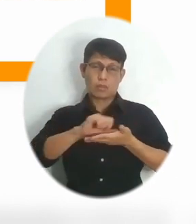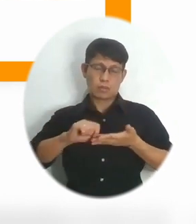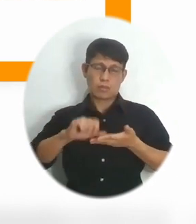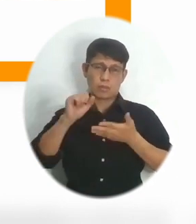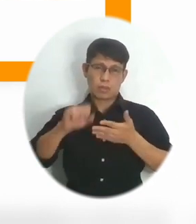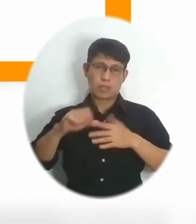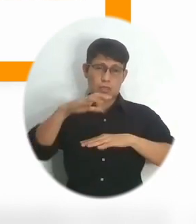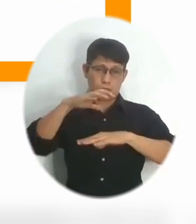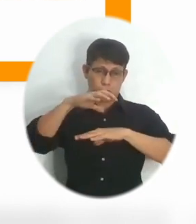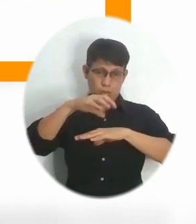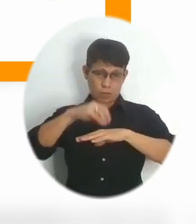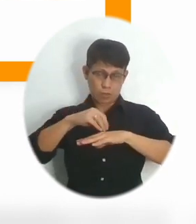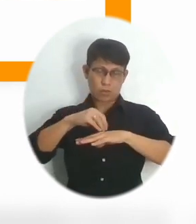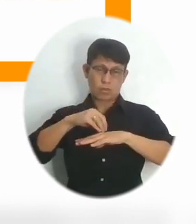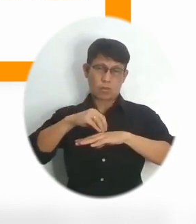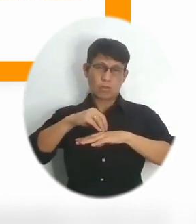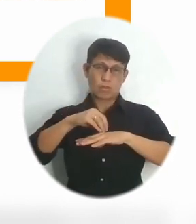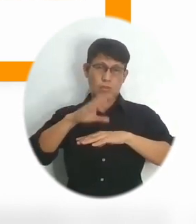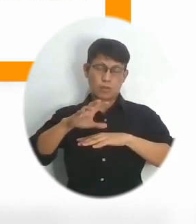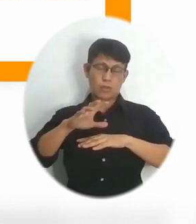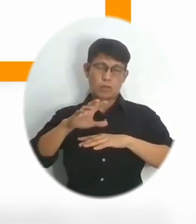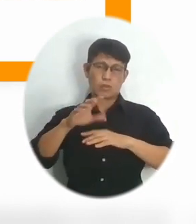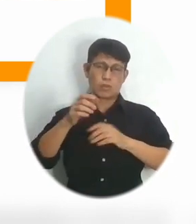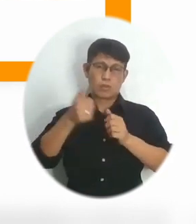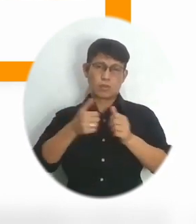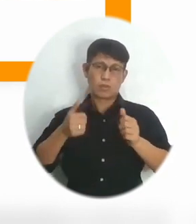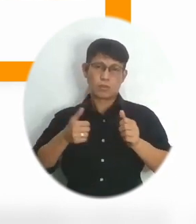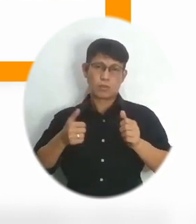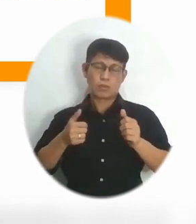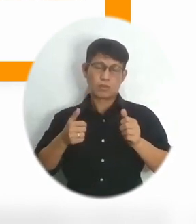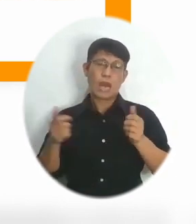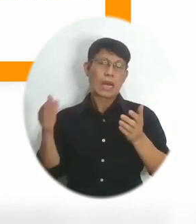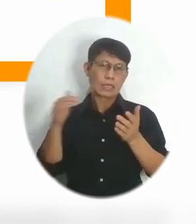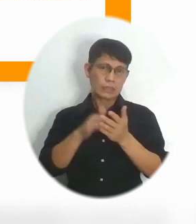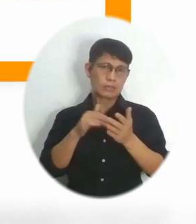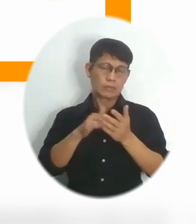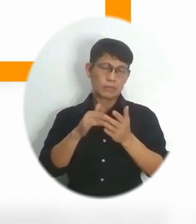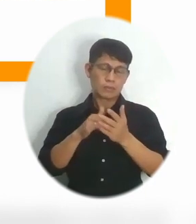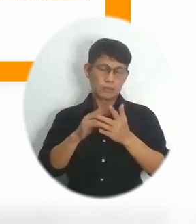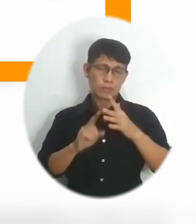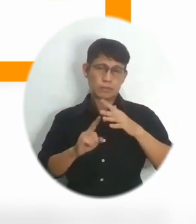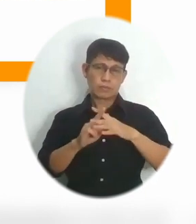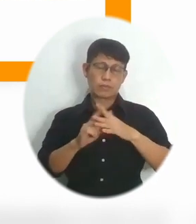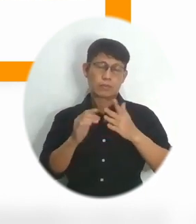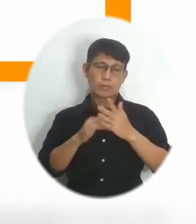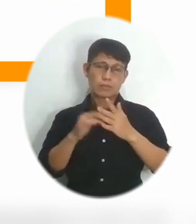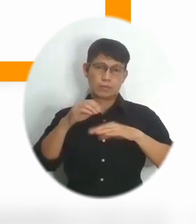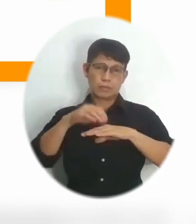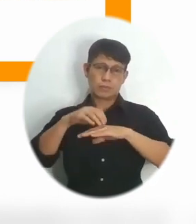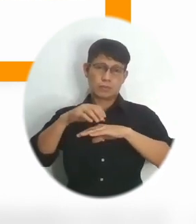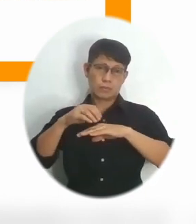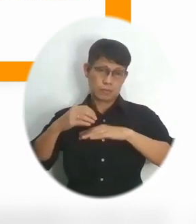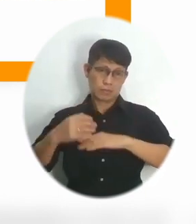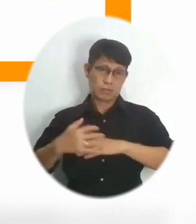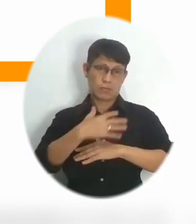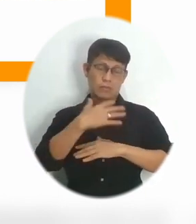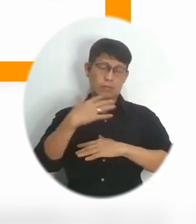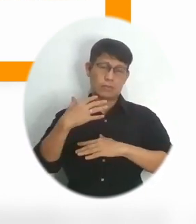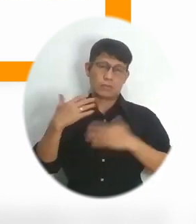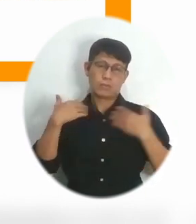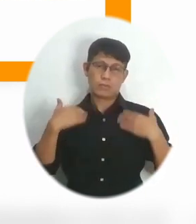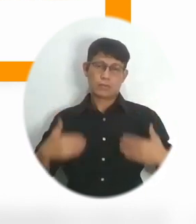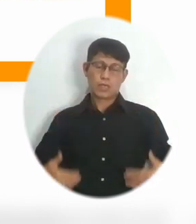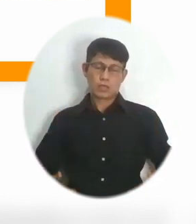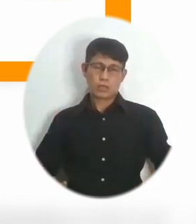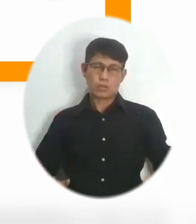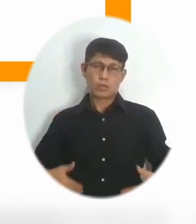ng operasyon para lumiit ang bukol o para maiwasan na umulit o kumalat ang cancer. Ang pagkalat